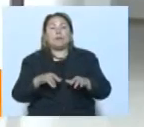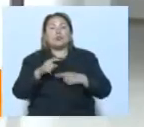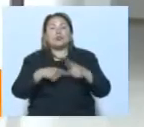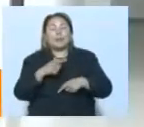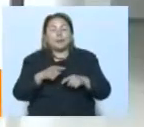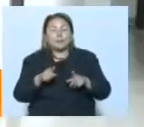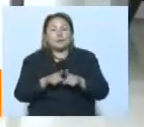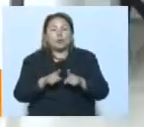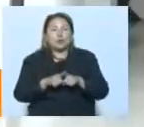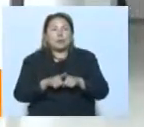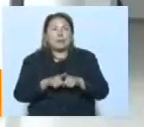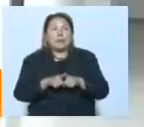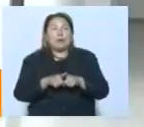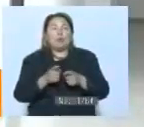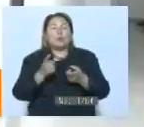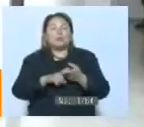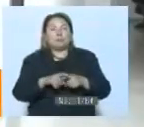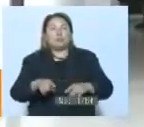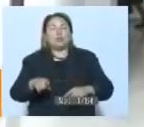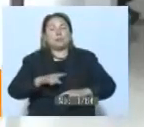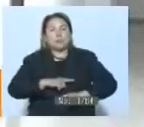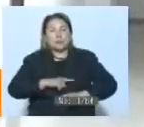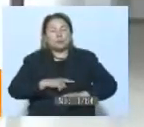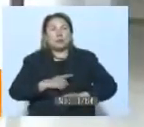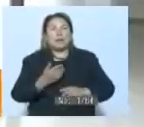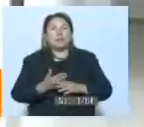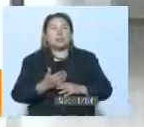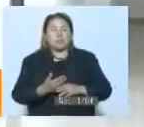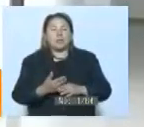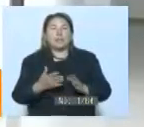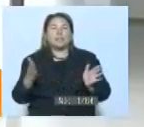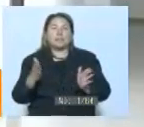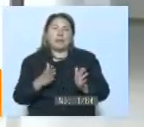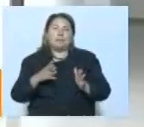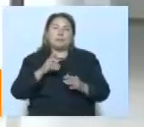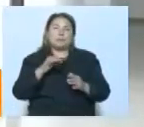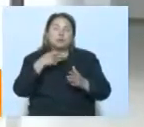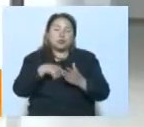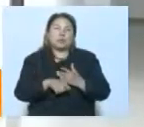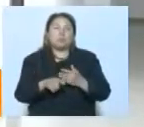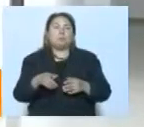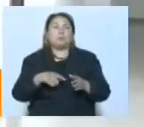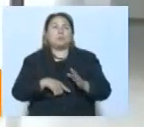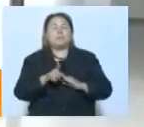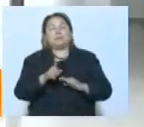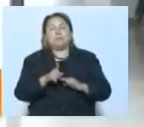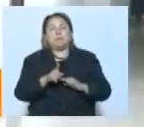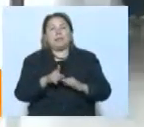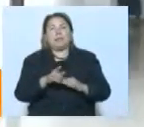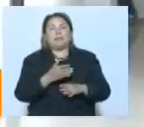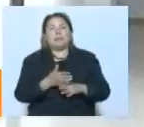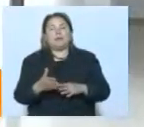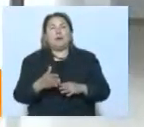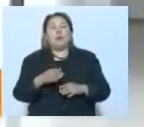арқылы өзінің дағдыларын қосымша жеткізу, тілдік дағдылар деген сияқты осы қысқа мерзімнің ішінде біз осы бастамасының аясында